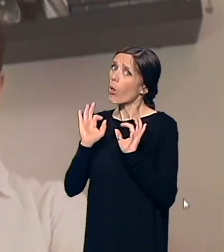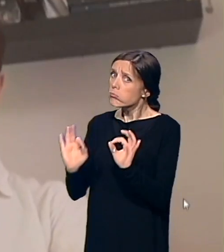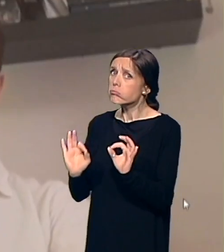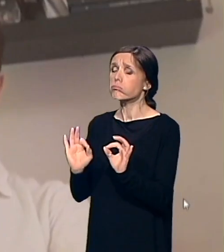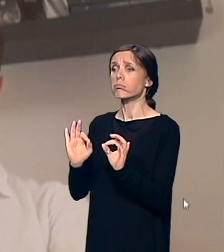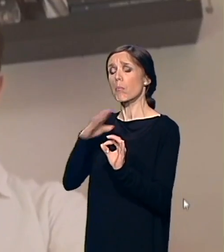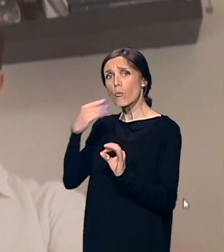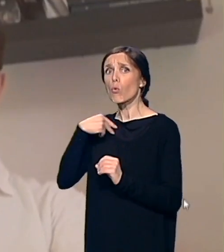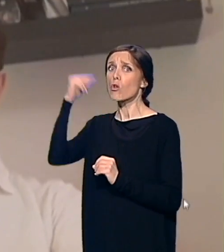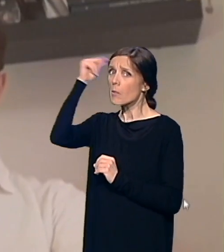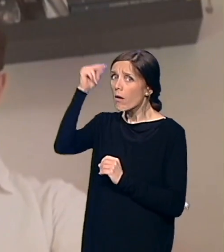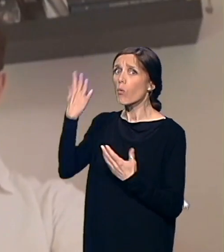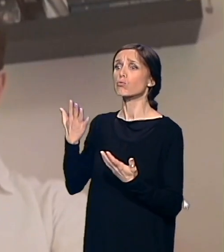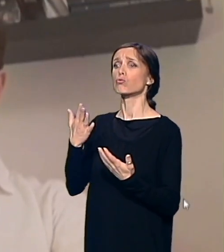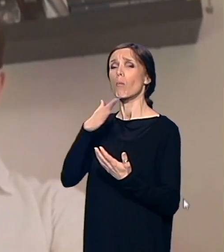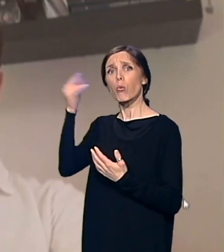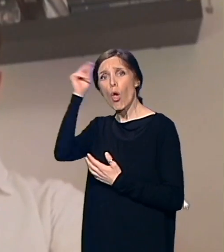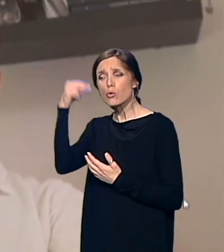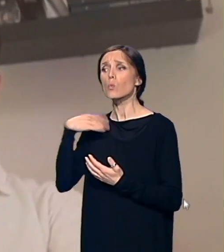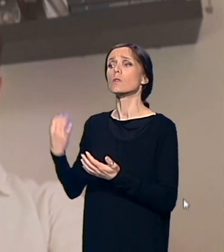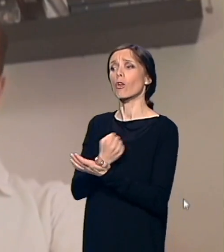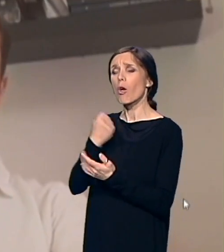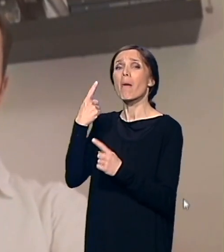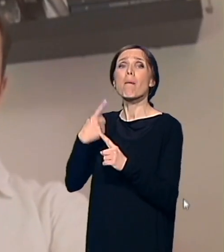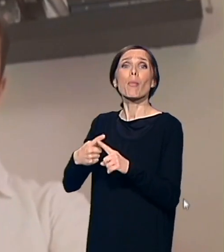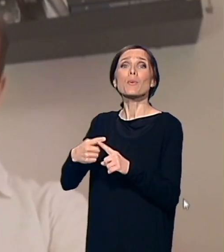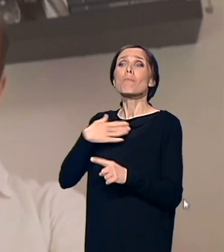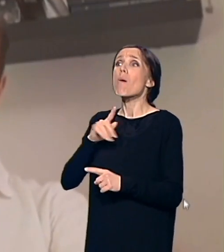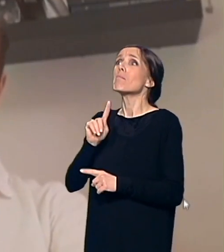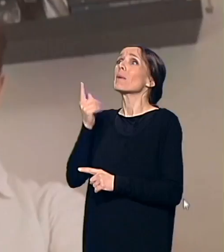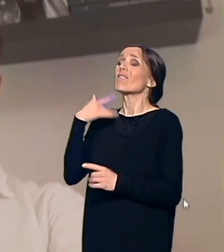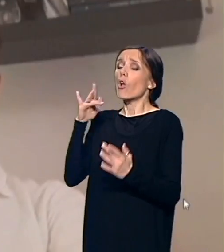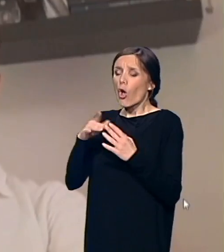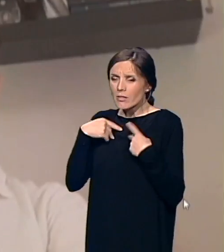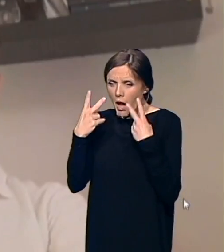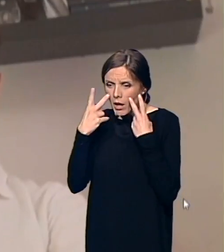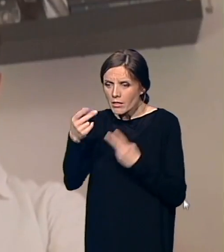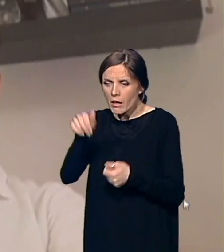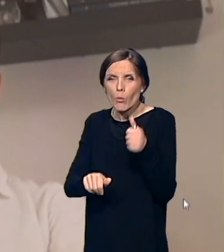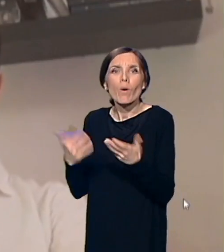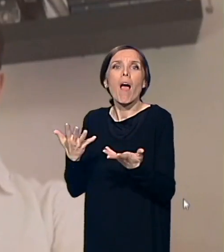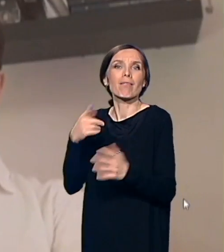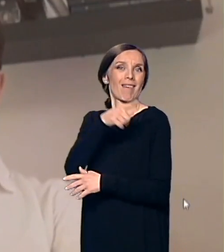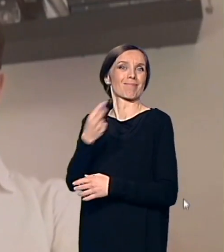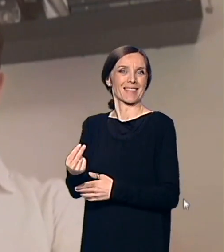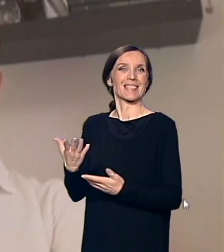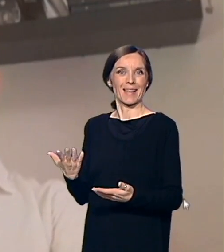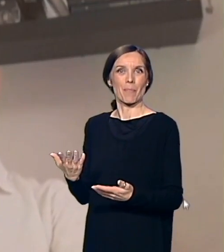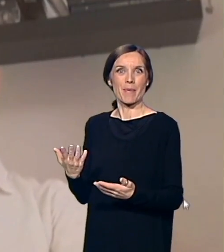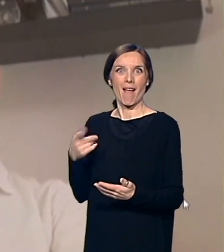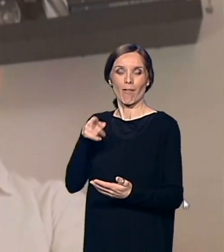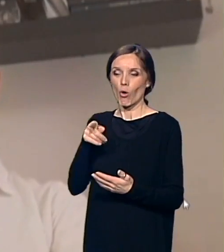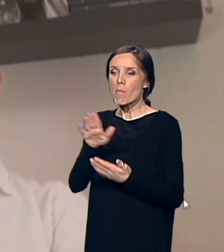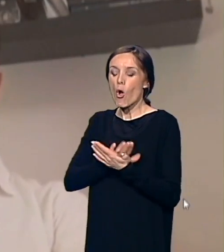i sam, da kažem, prvi kontakt sa hirurgijom i sam poziv hirurgije koji sam